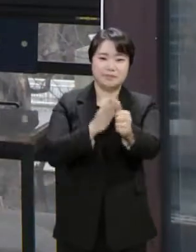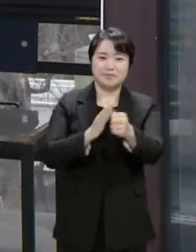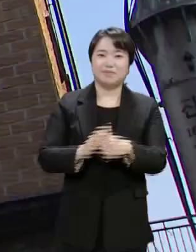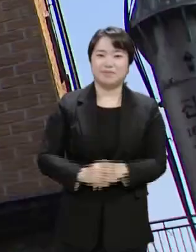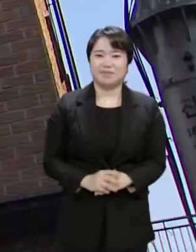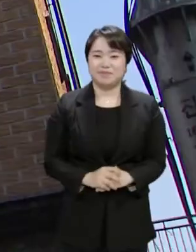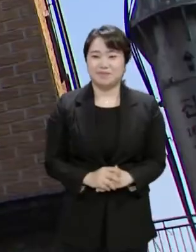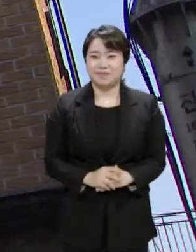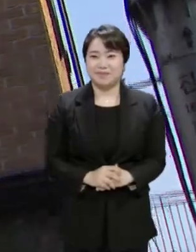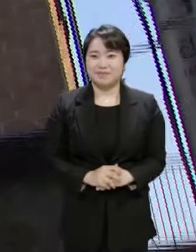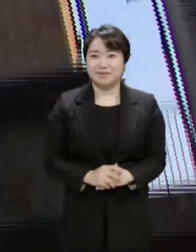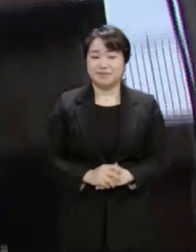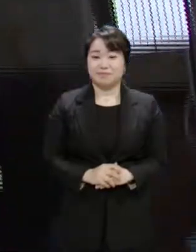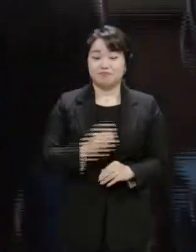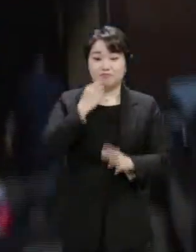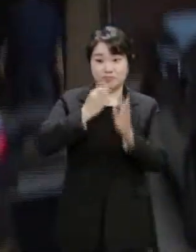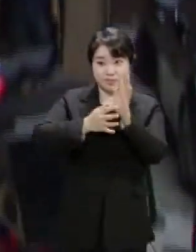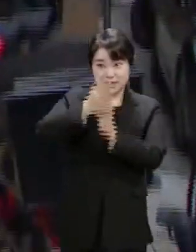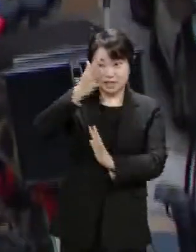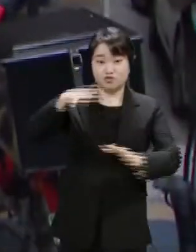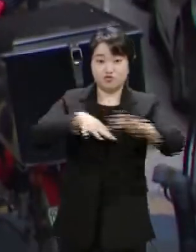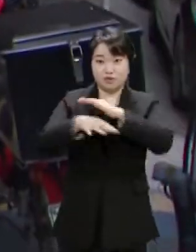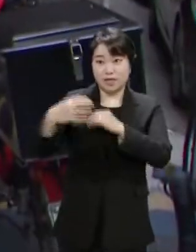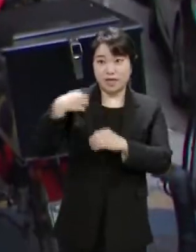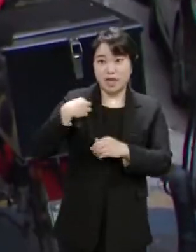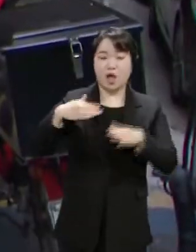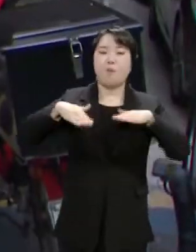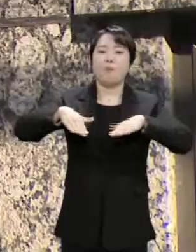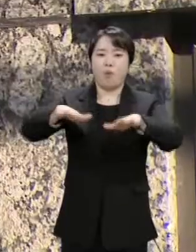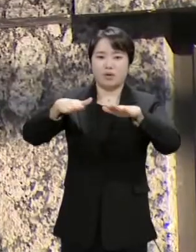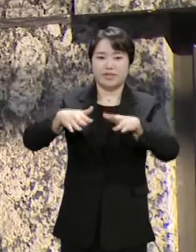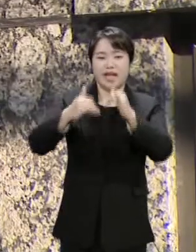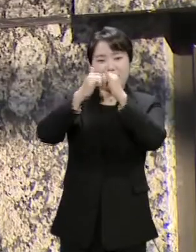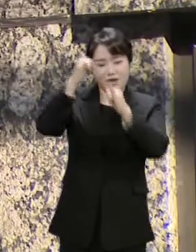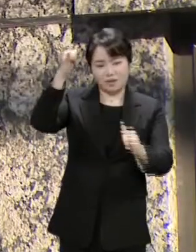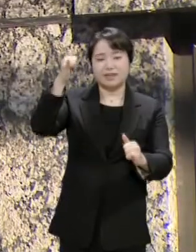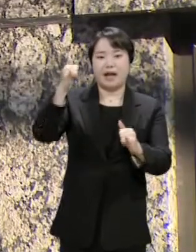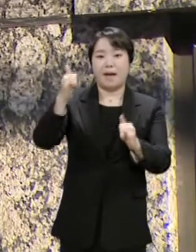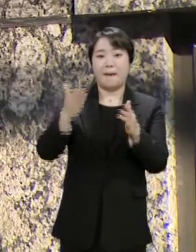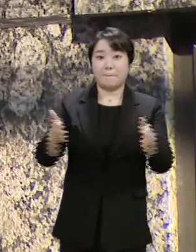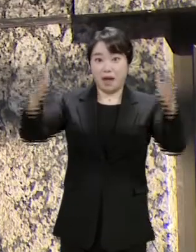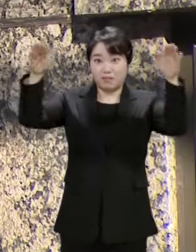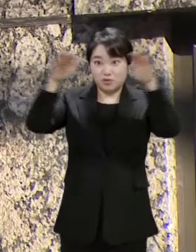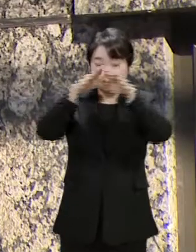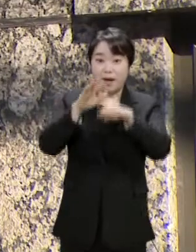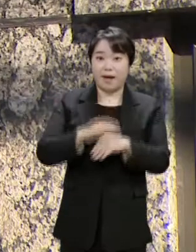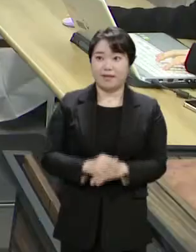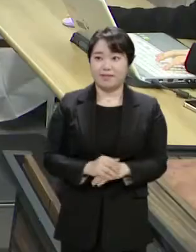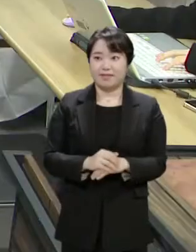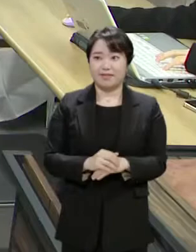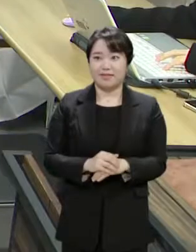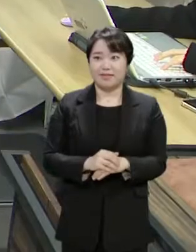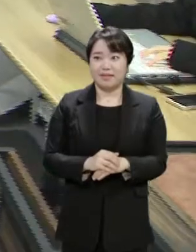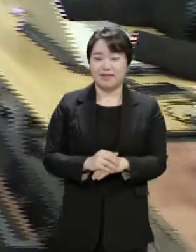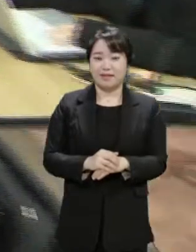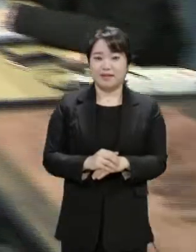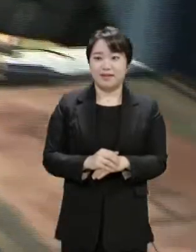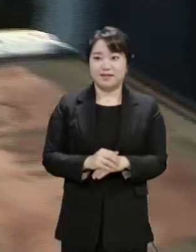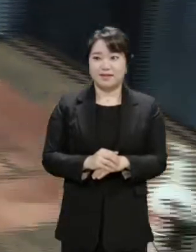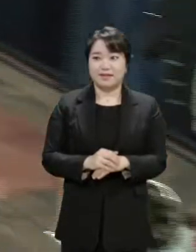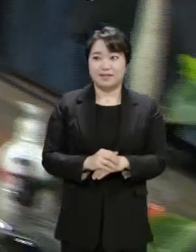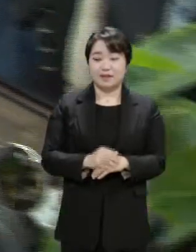빨리. 서울시가 운영하고 있는 봉제역사 박물관 이음피음 옆에는 작은 실험을 하고 있는 데님 647이